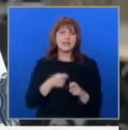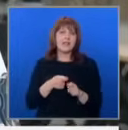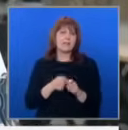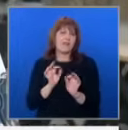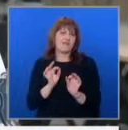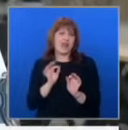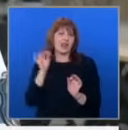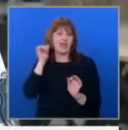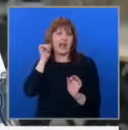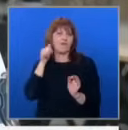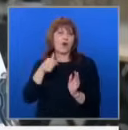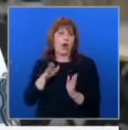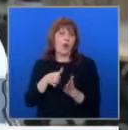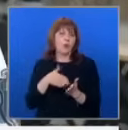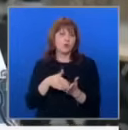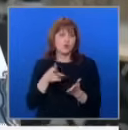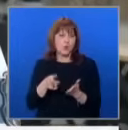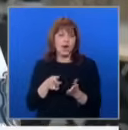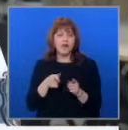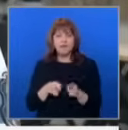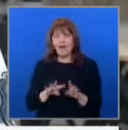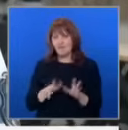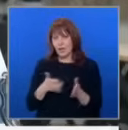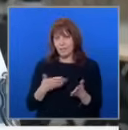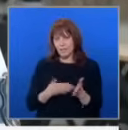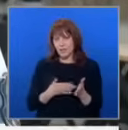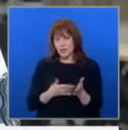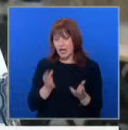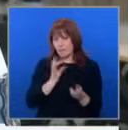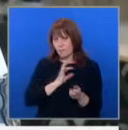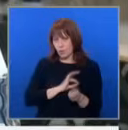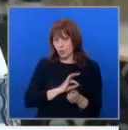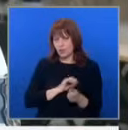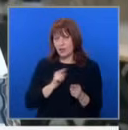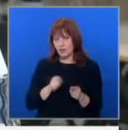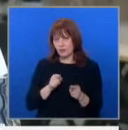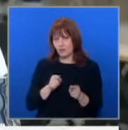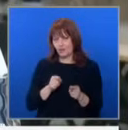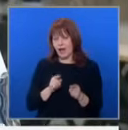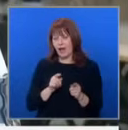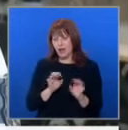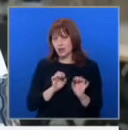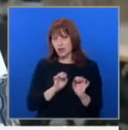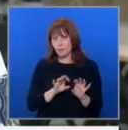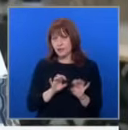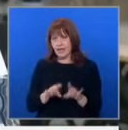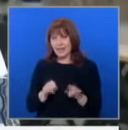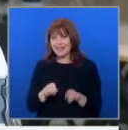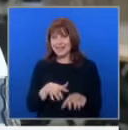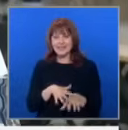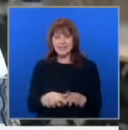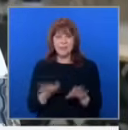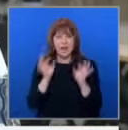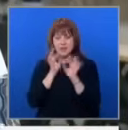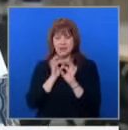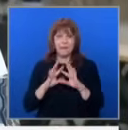услуга. Така че това е най-вероятната причина те да са получили този вид извести. Тази система няма